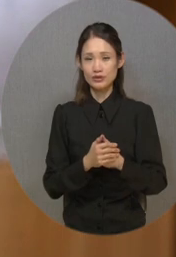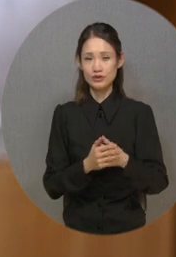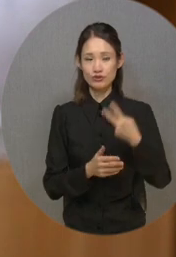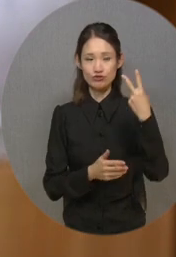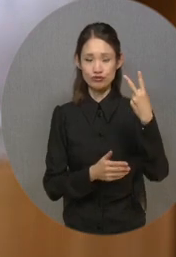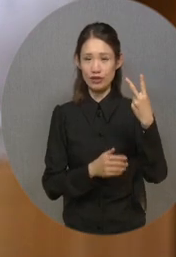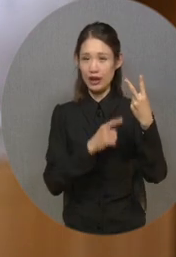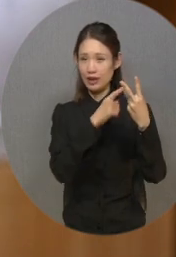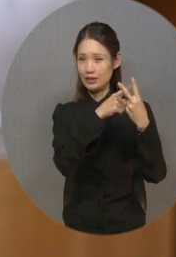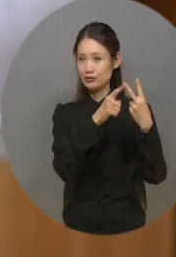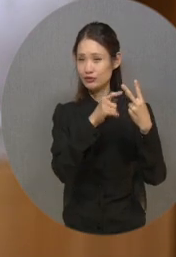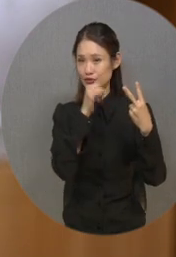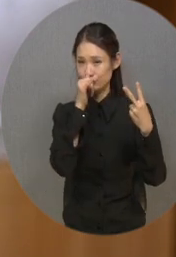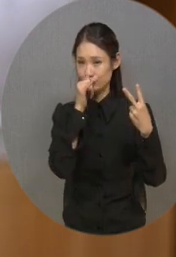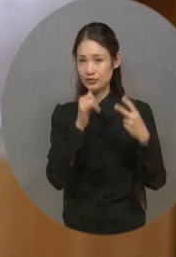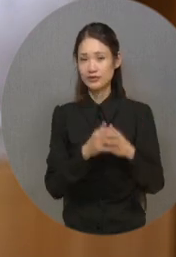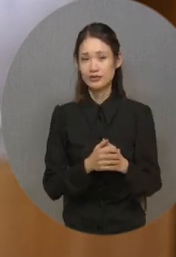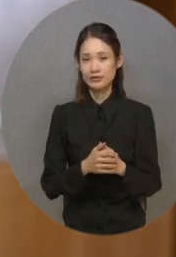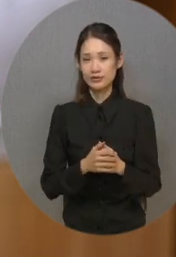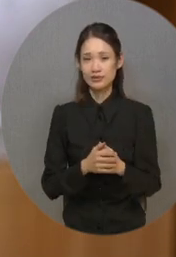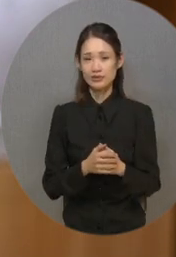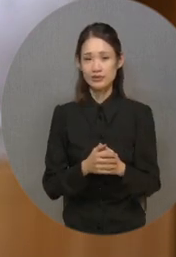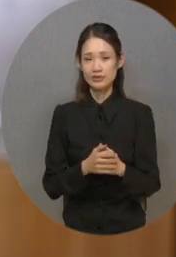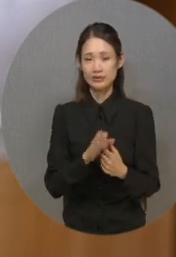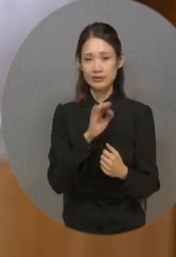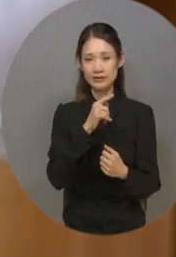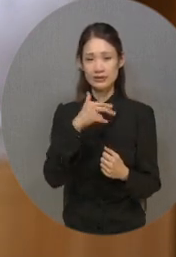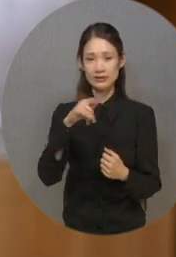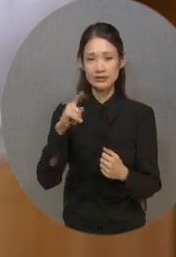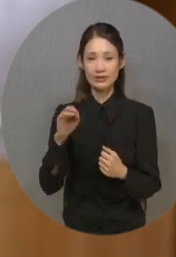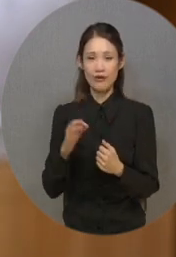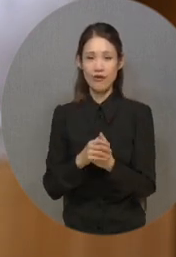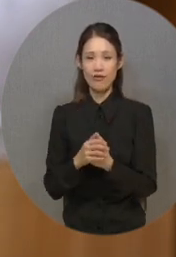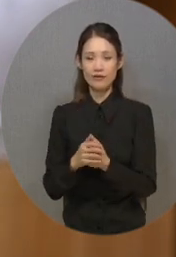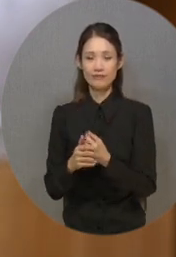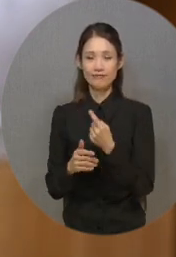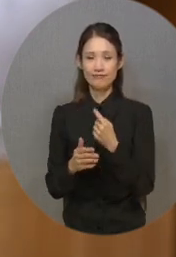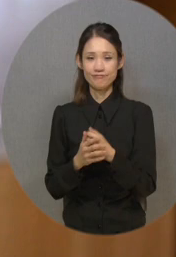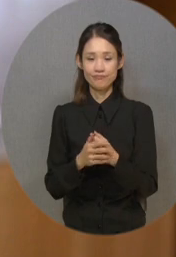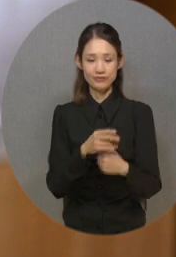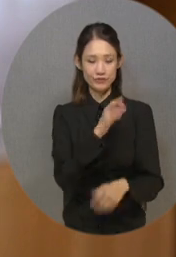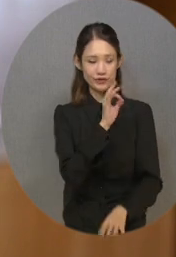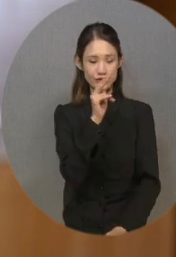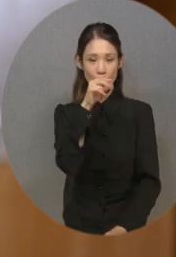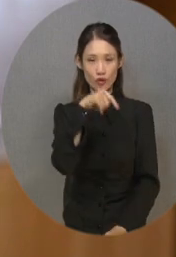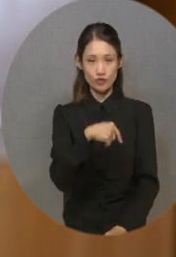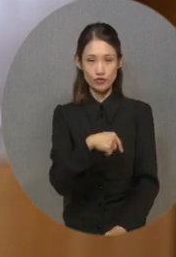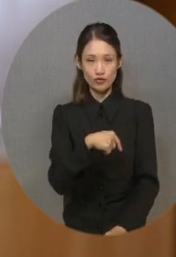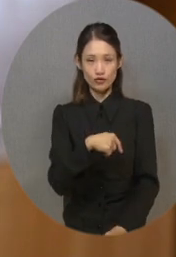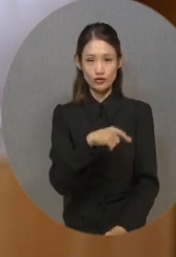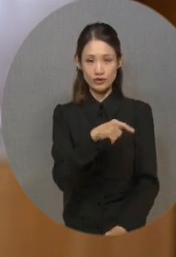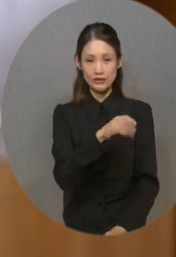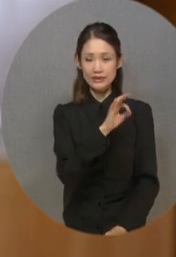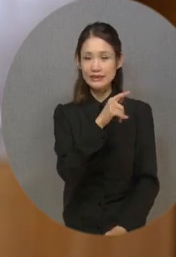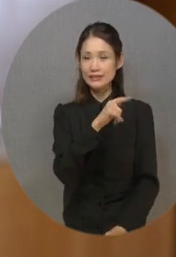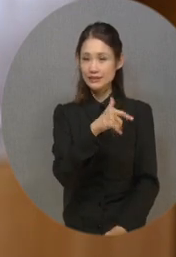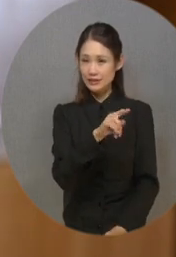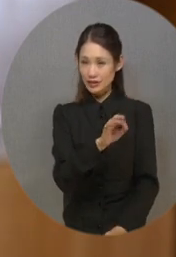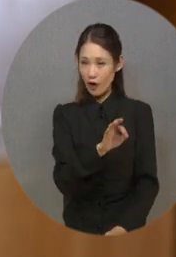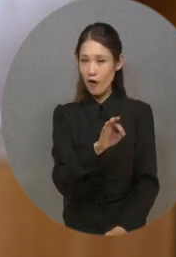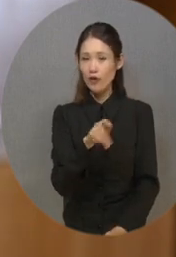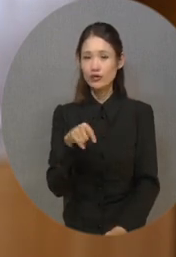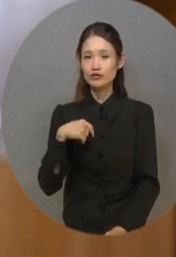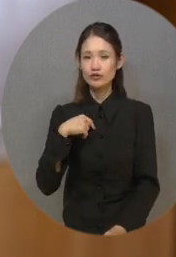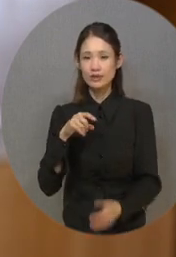있습니다. 하나는 인정 엑스포라는 거, 하나는 등록 엑스포입니다. 등록. 여수와 대전에서 했던 건 인정 엑스포. 인정. 우리가 하려고 하는